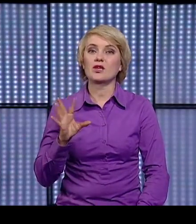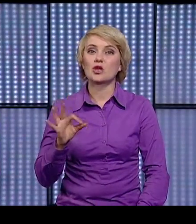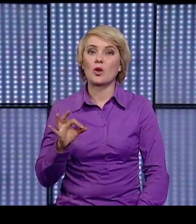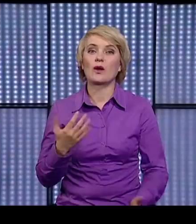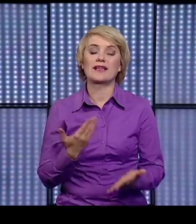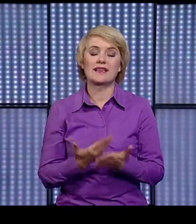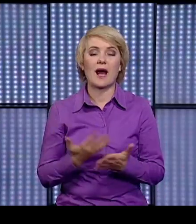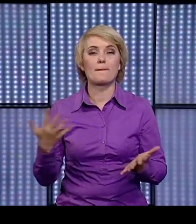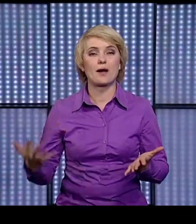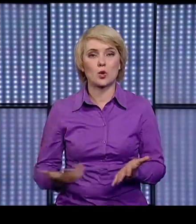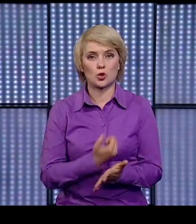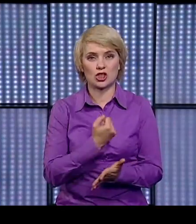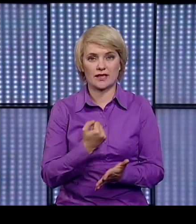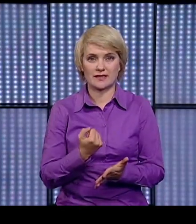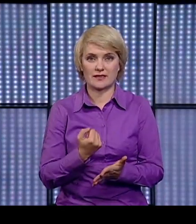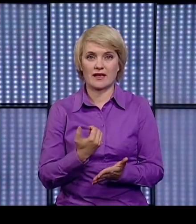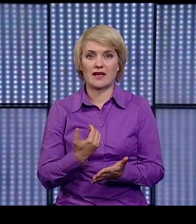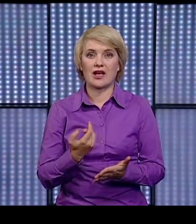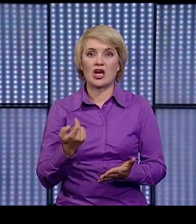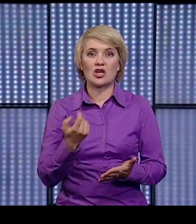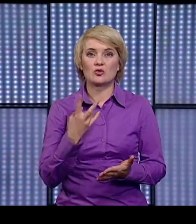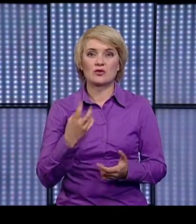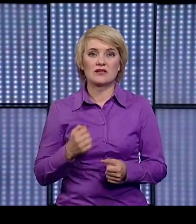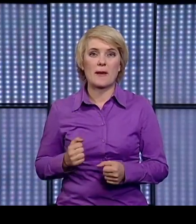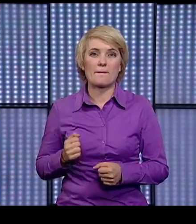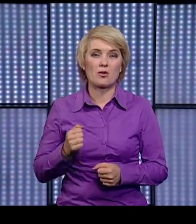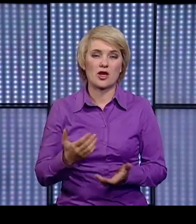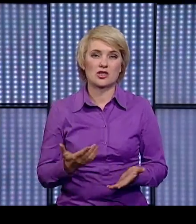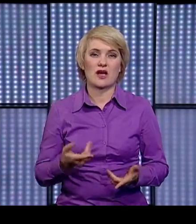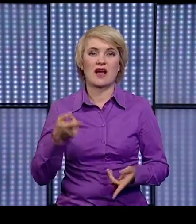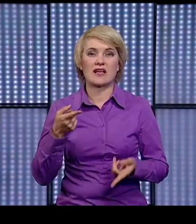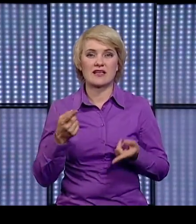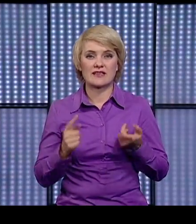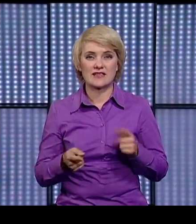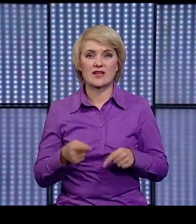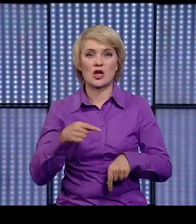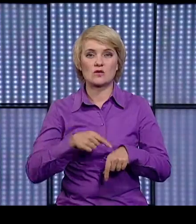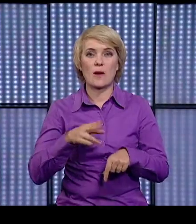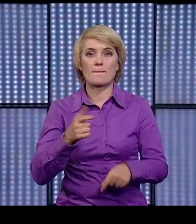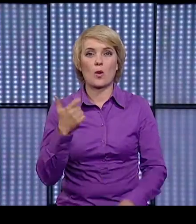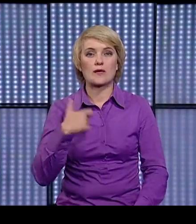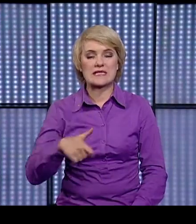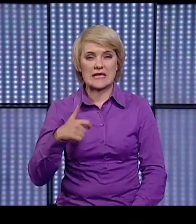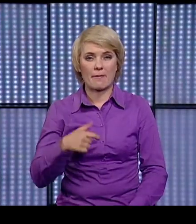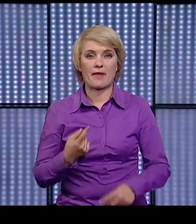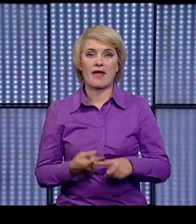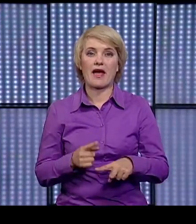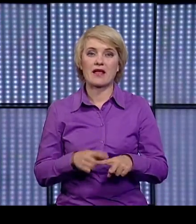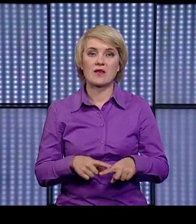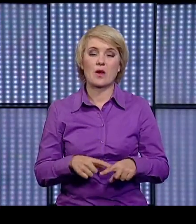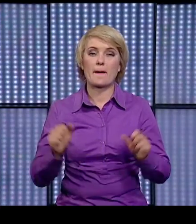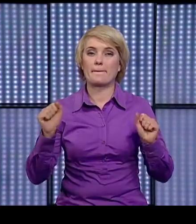но так получилось. Наверное, чуть не поднажала, но действительно чувствую по себе, что это действительно, ну,